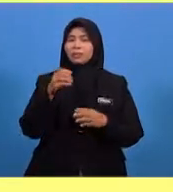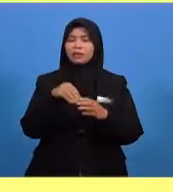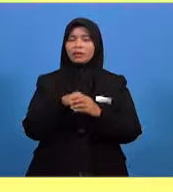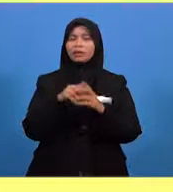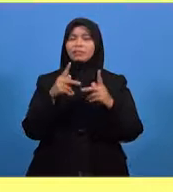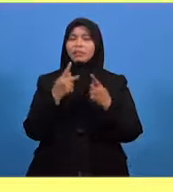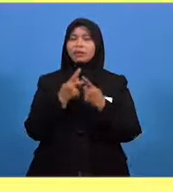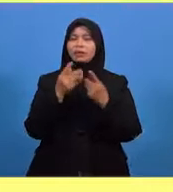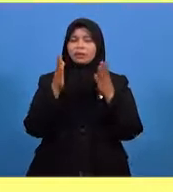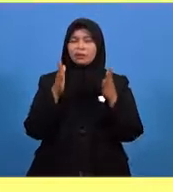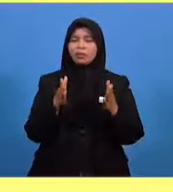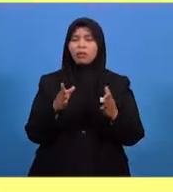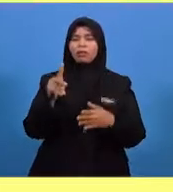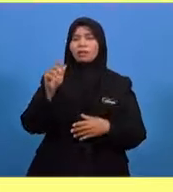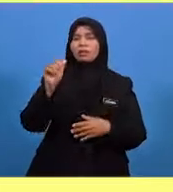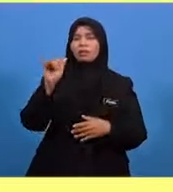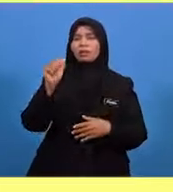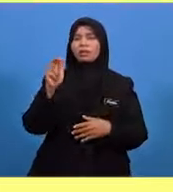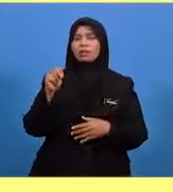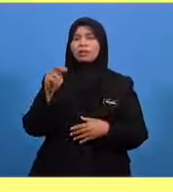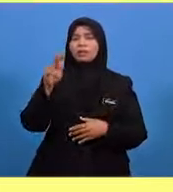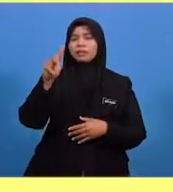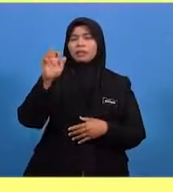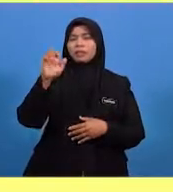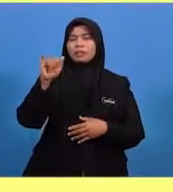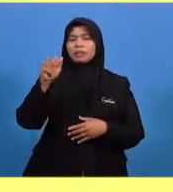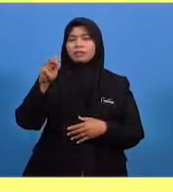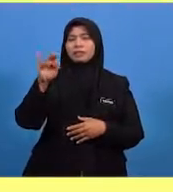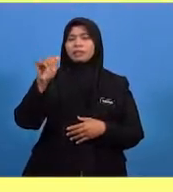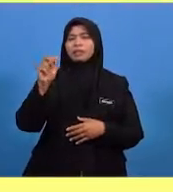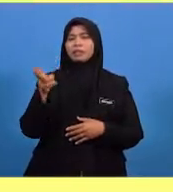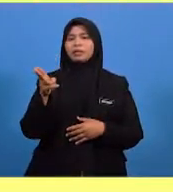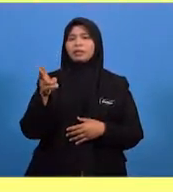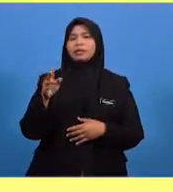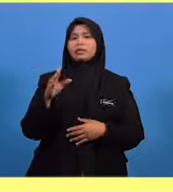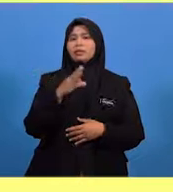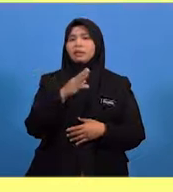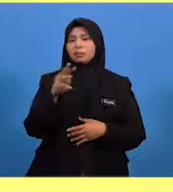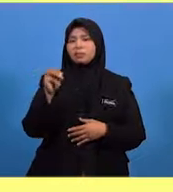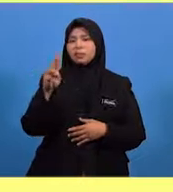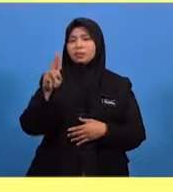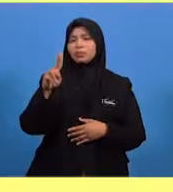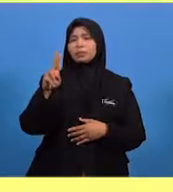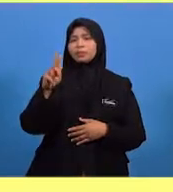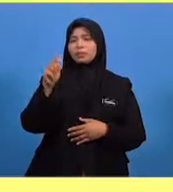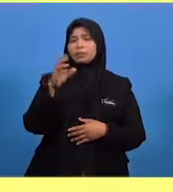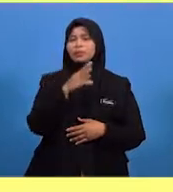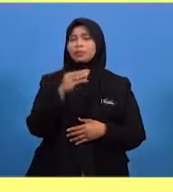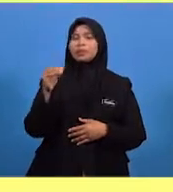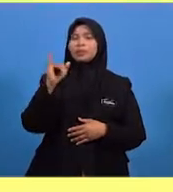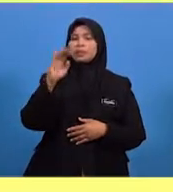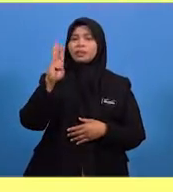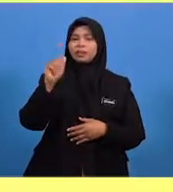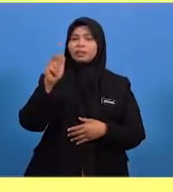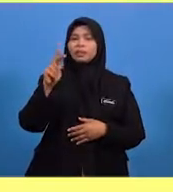Kenyah kelabit menurut dan Iban yang pakai dalam